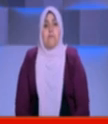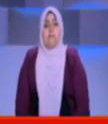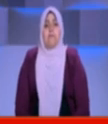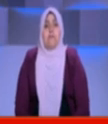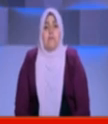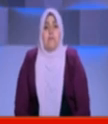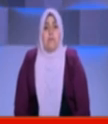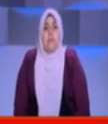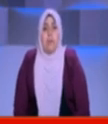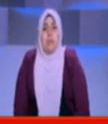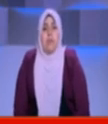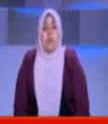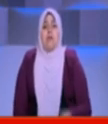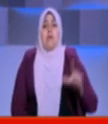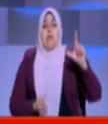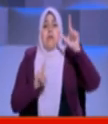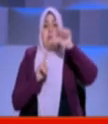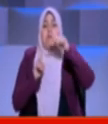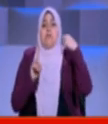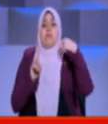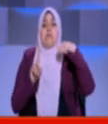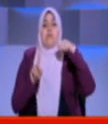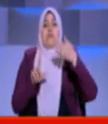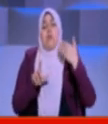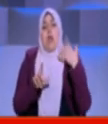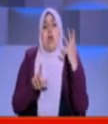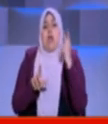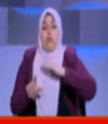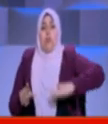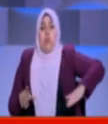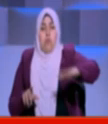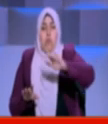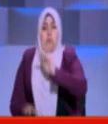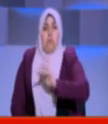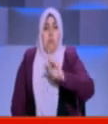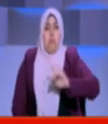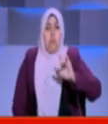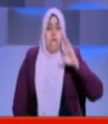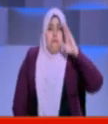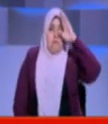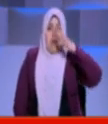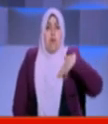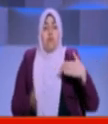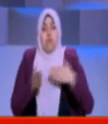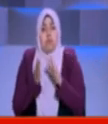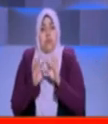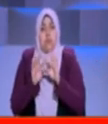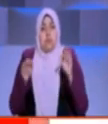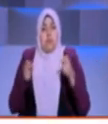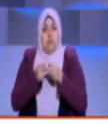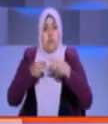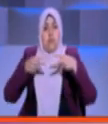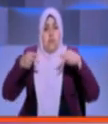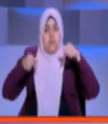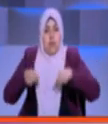الحلبوسي رئيس مجلس النواب وعدد من رؤساء الكتل النيابية في البرلمان العراقي. نحن وصلنا مع حضراتكم إذن إلى ختام هذه